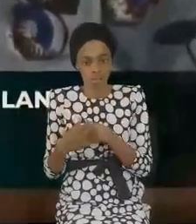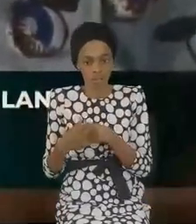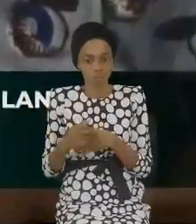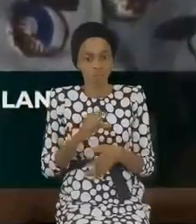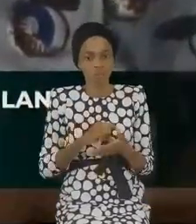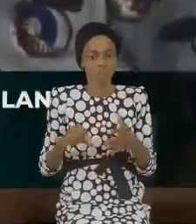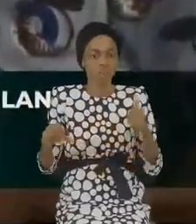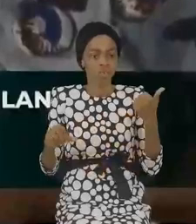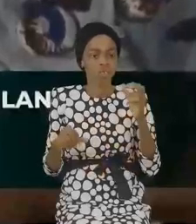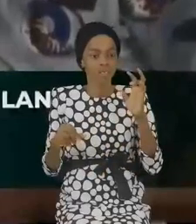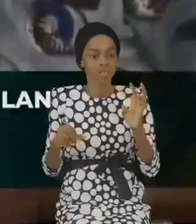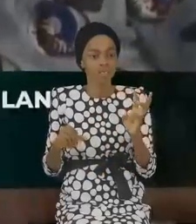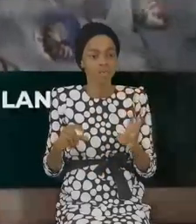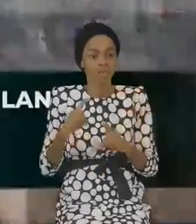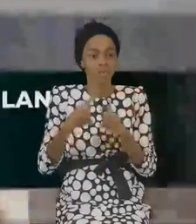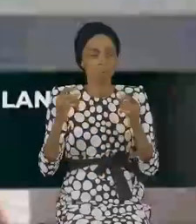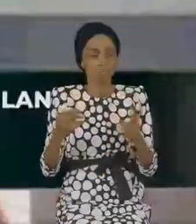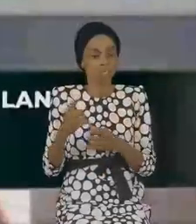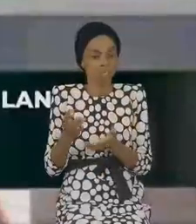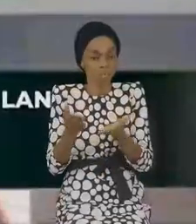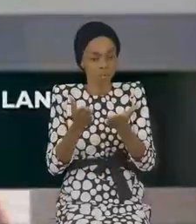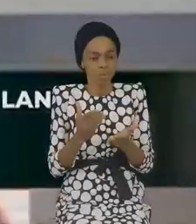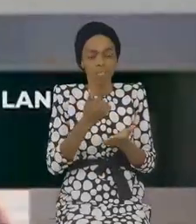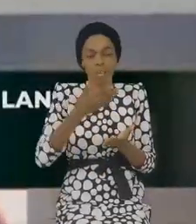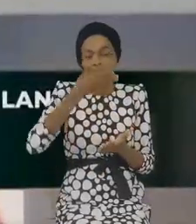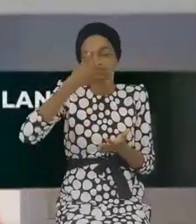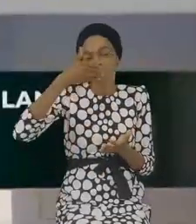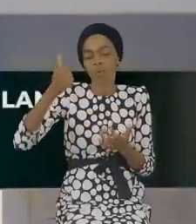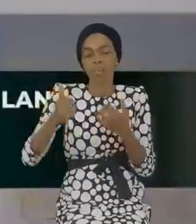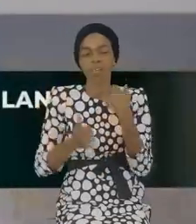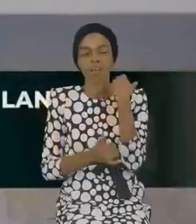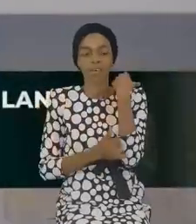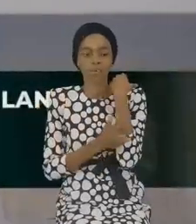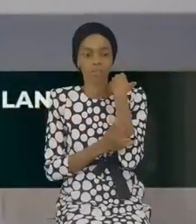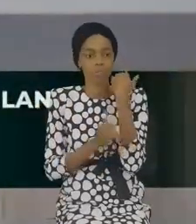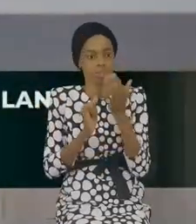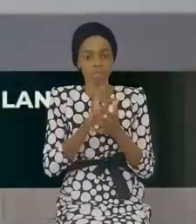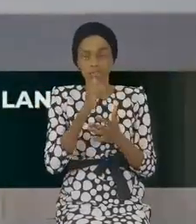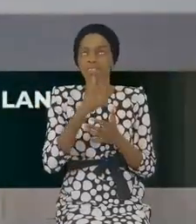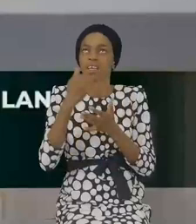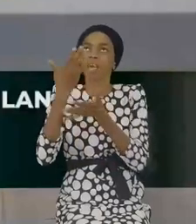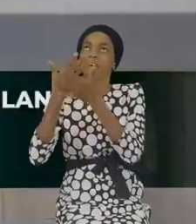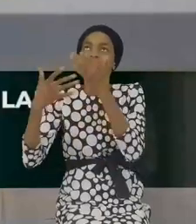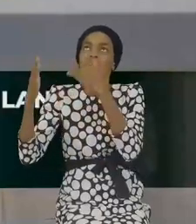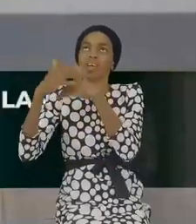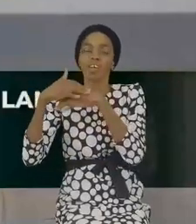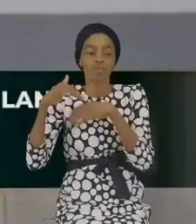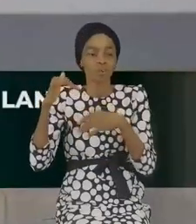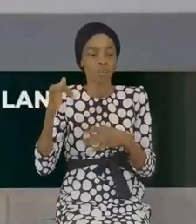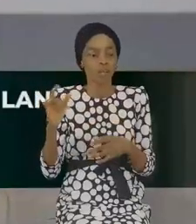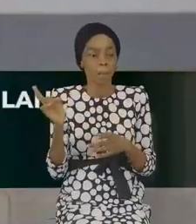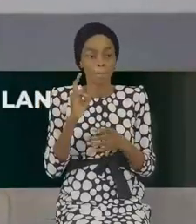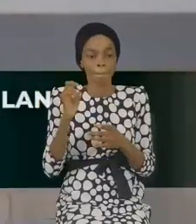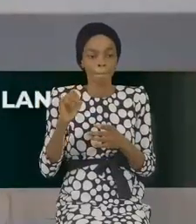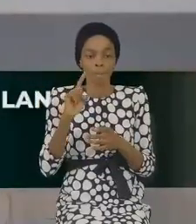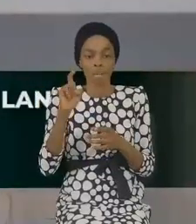Mais maintenant, verset 16, ils en désirent une meilleure, c'est-à-dire une céleste. C'est pourquoi Dieu n'a pas honte